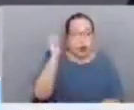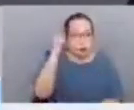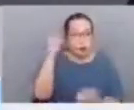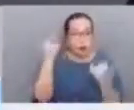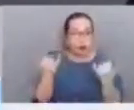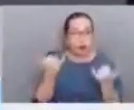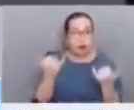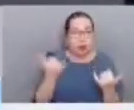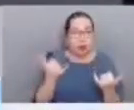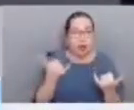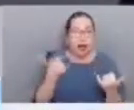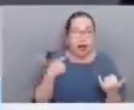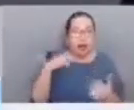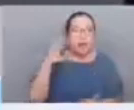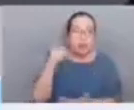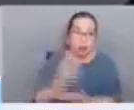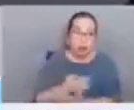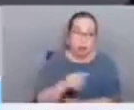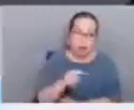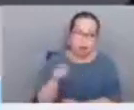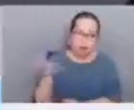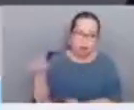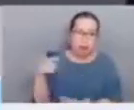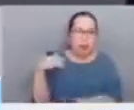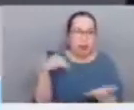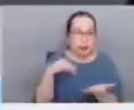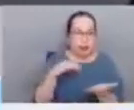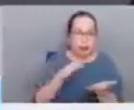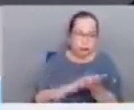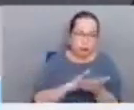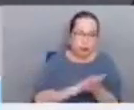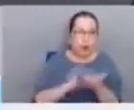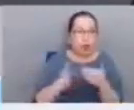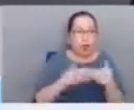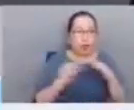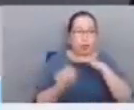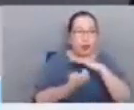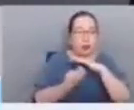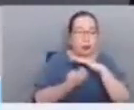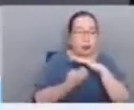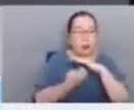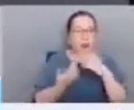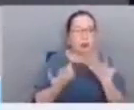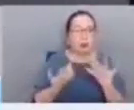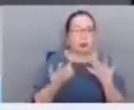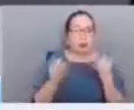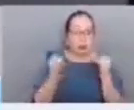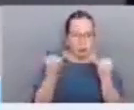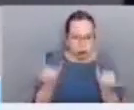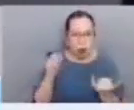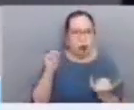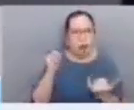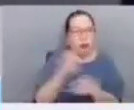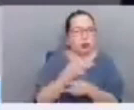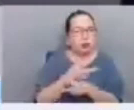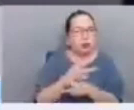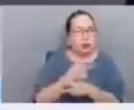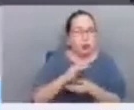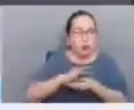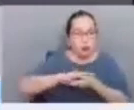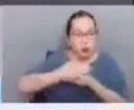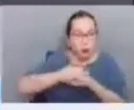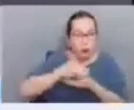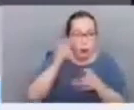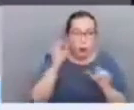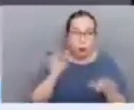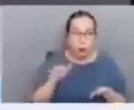namin sila, payable over 3 years. At pwede rin gamitin to, Yusek Rocky, para sa mga load, para dun sa wifi